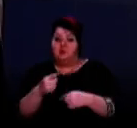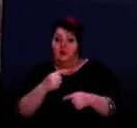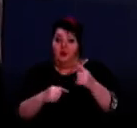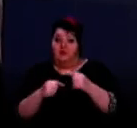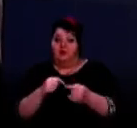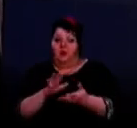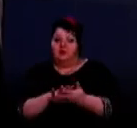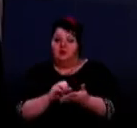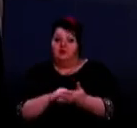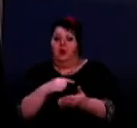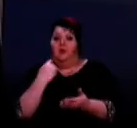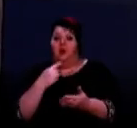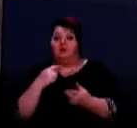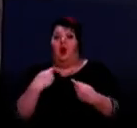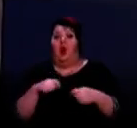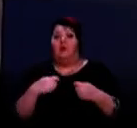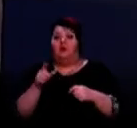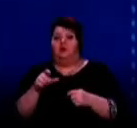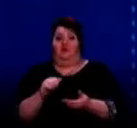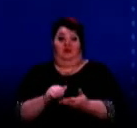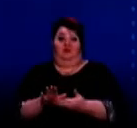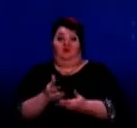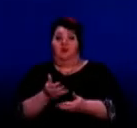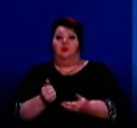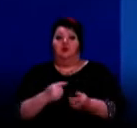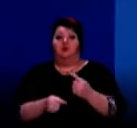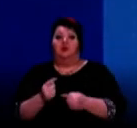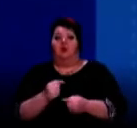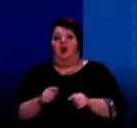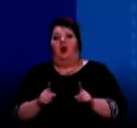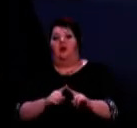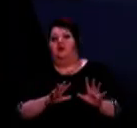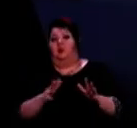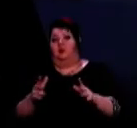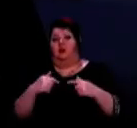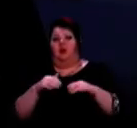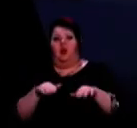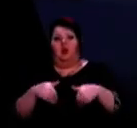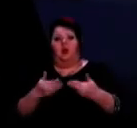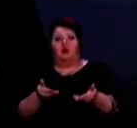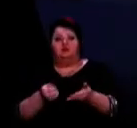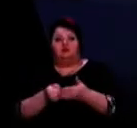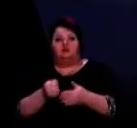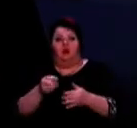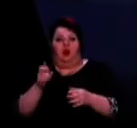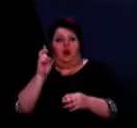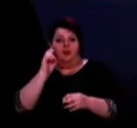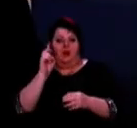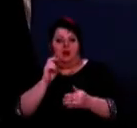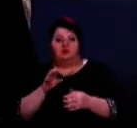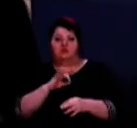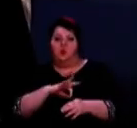але продавець відмовляється його брати? В такому випадку я рекомендую звертатися до Держпродспоживслужби.